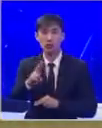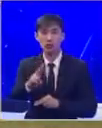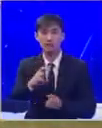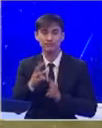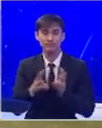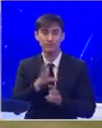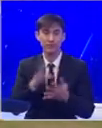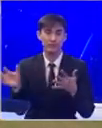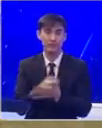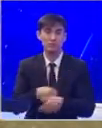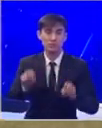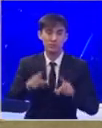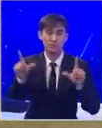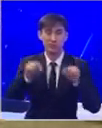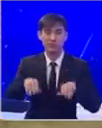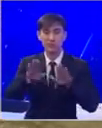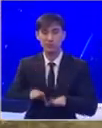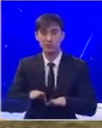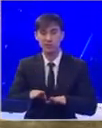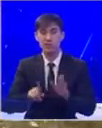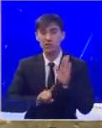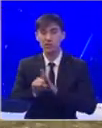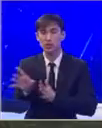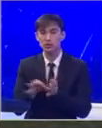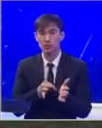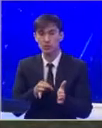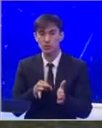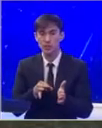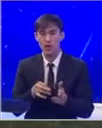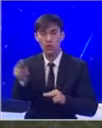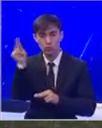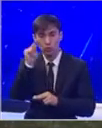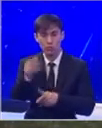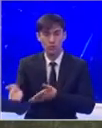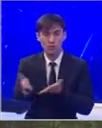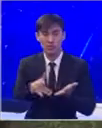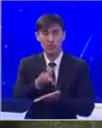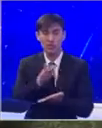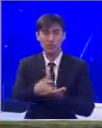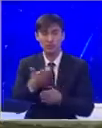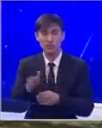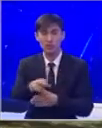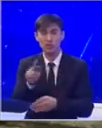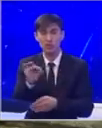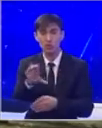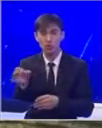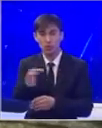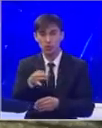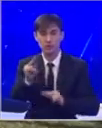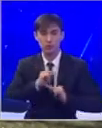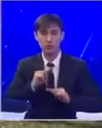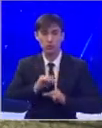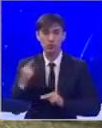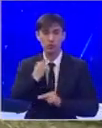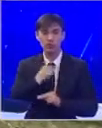возгорания специалисты прибывшие на место приступают незамедлительно включением привлечены городские подразделения дчс области сотрудники талда